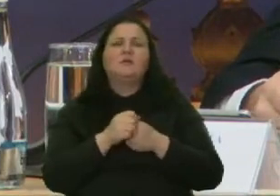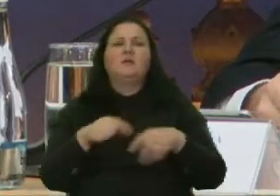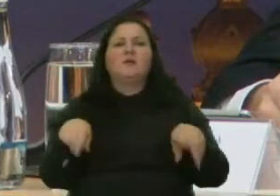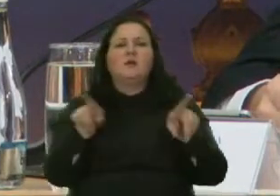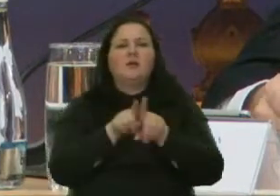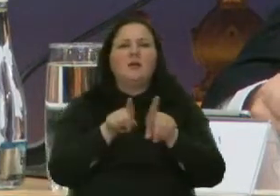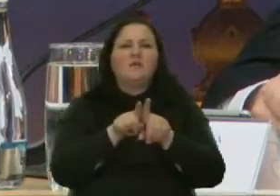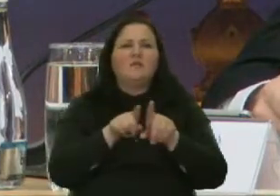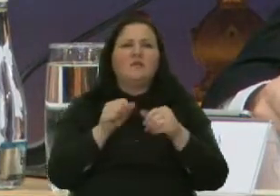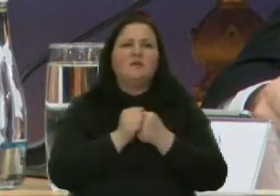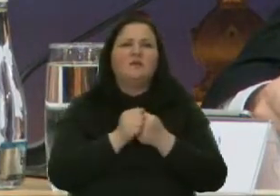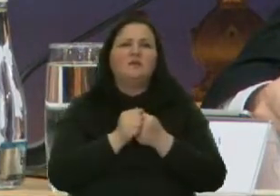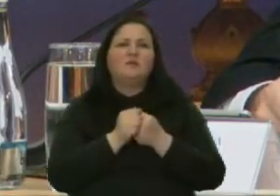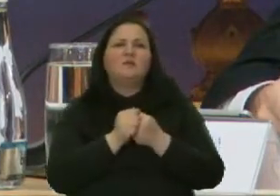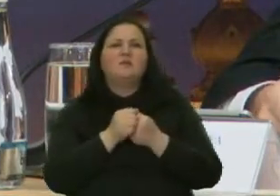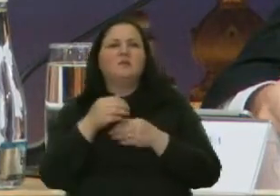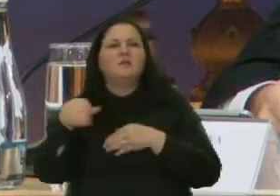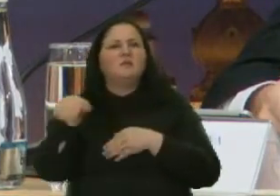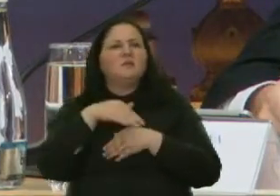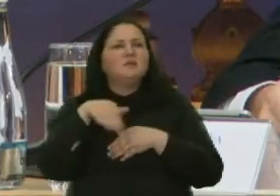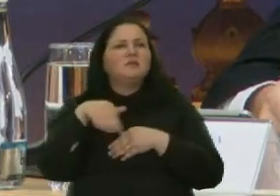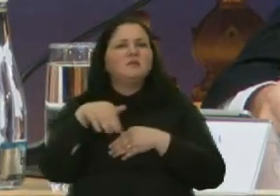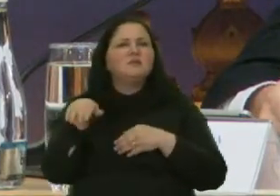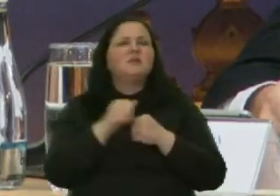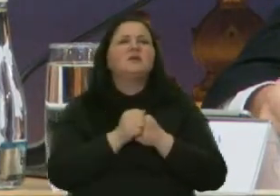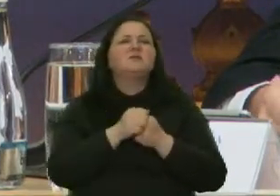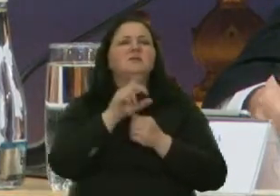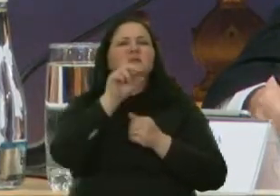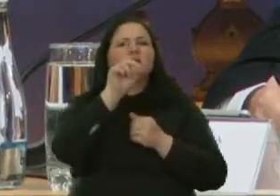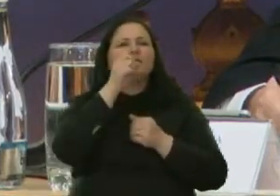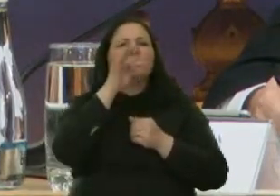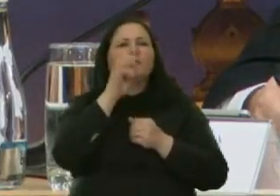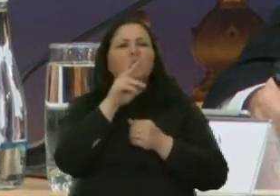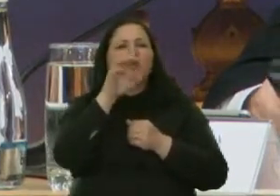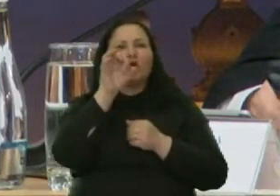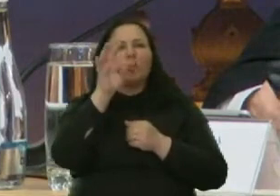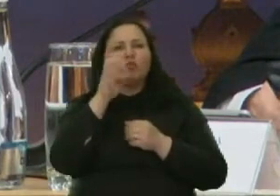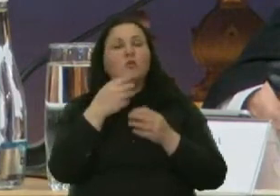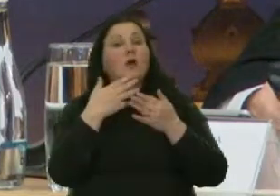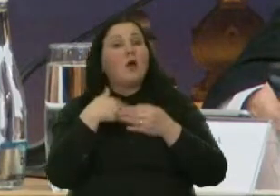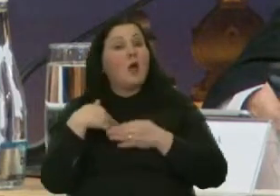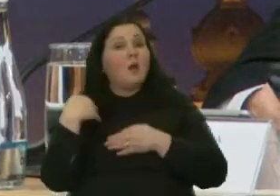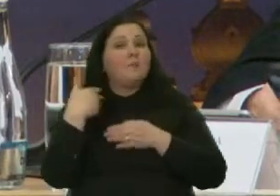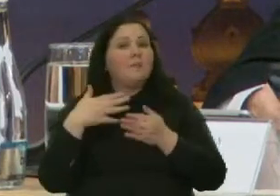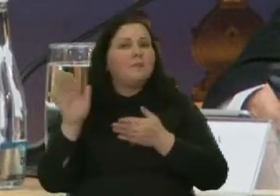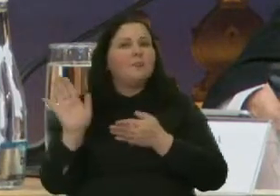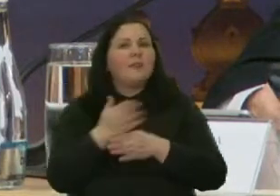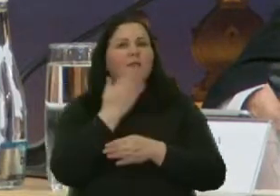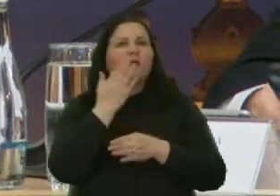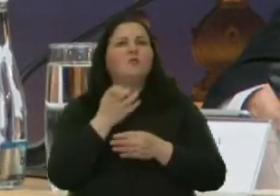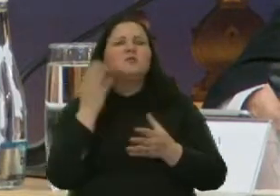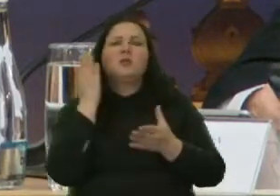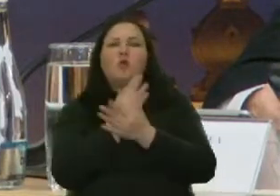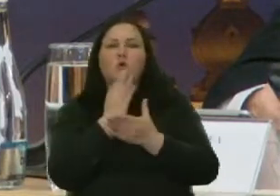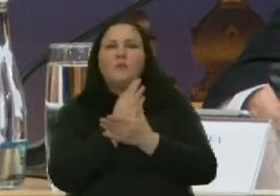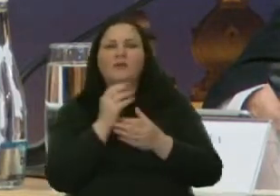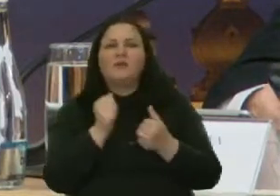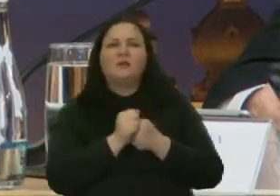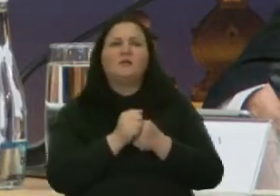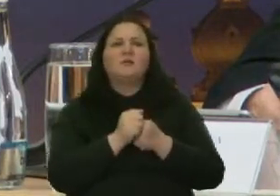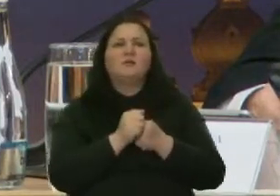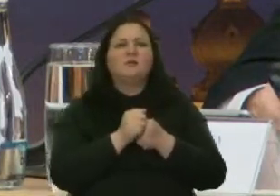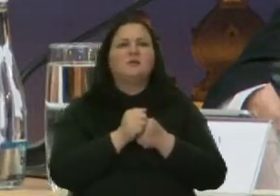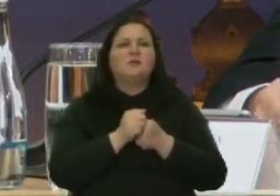asemenea pentru străzi bile Dâmbu rotund am și menționat în curs de finalizare documentația pentru indicatorii tehnico economici